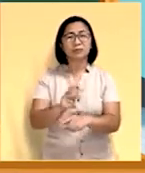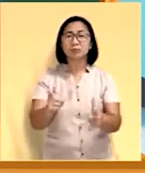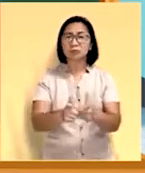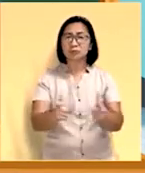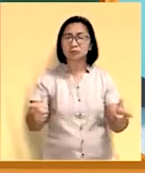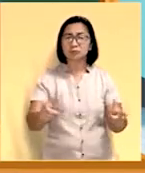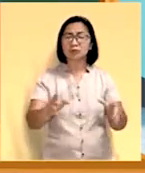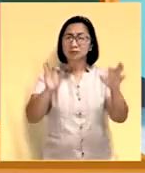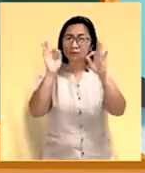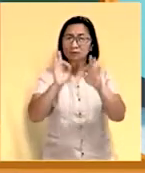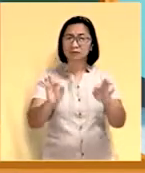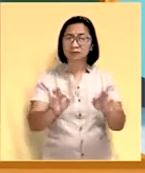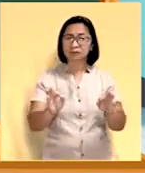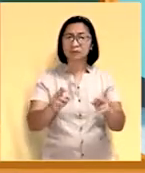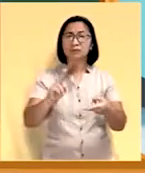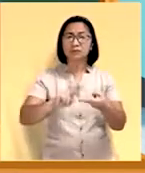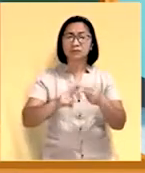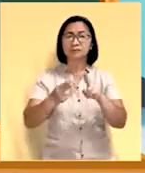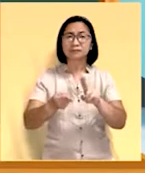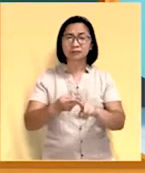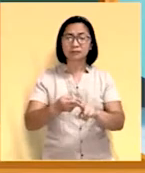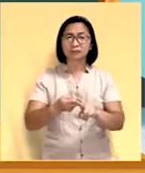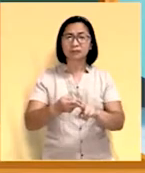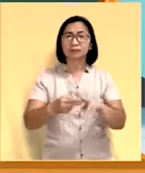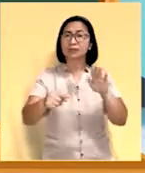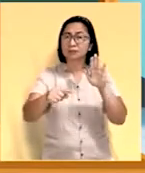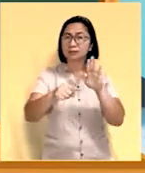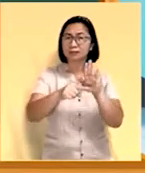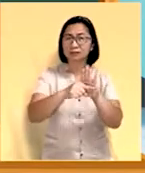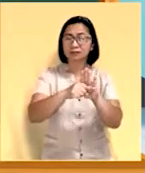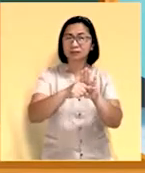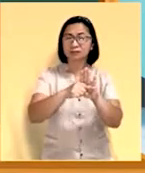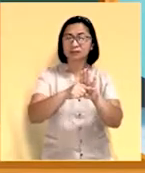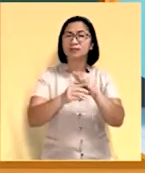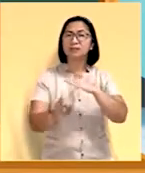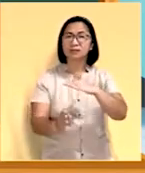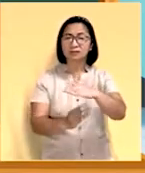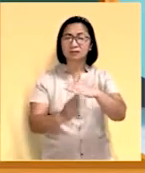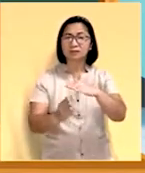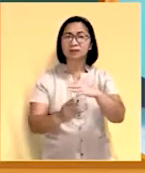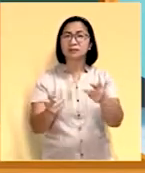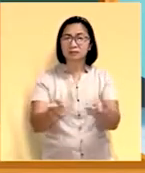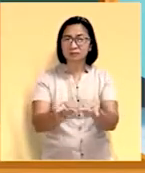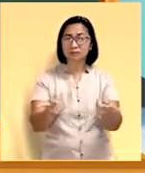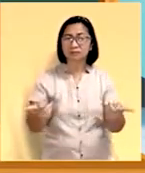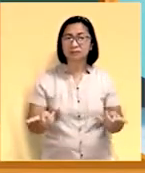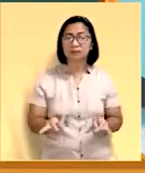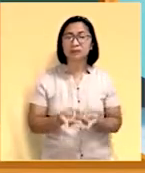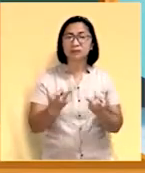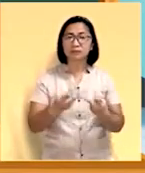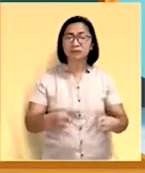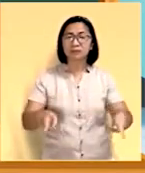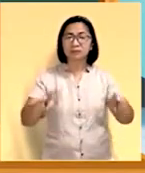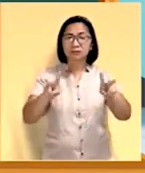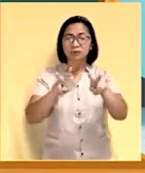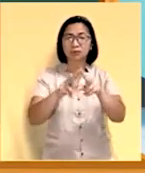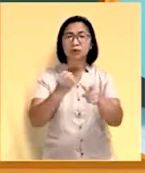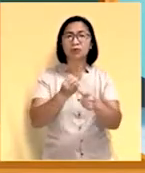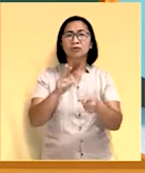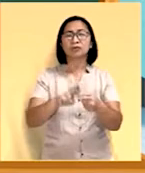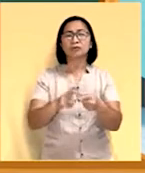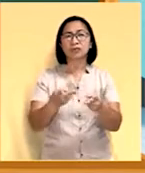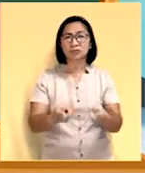Gamit ang expanded form ng mga numero, magsasubtract tayo batay sa kanilang place value